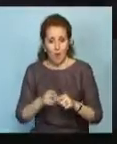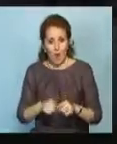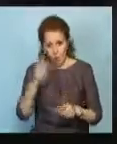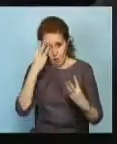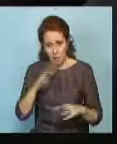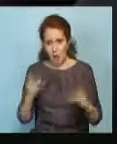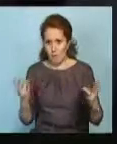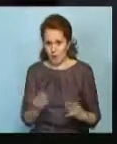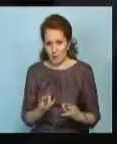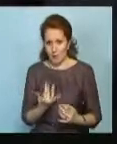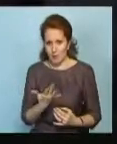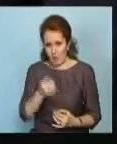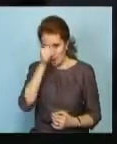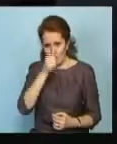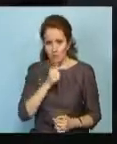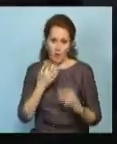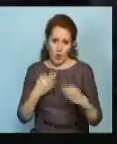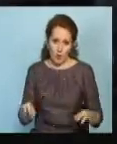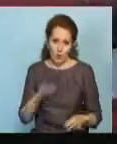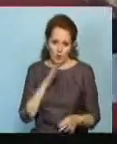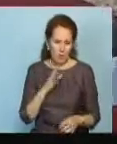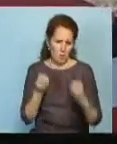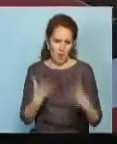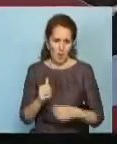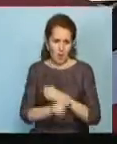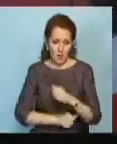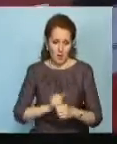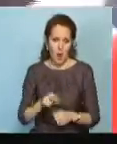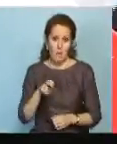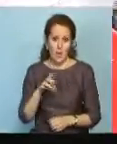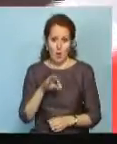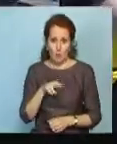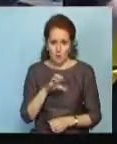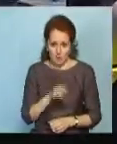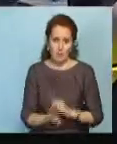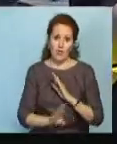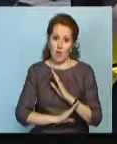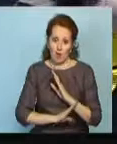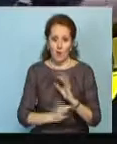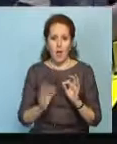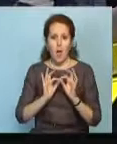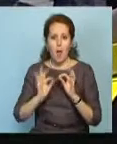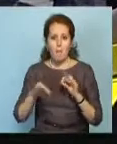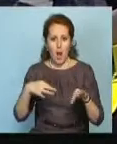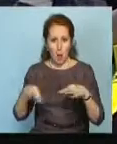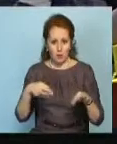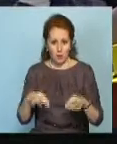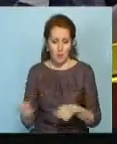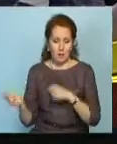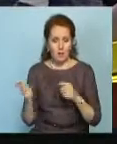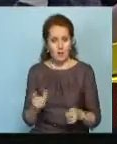месяцев свободного времени и самые простые материалы – пенопласт, дерево, пленка. Пленка для крыльев этого самолета привезена из